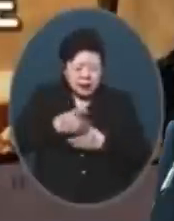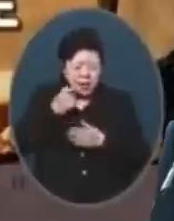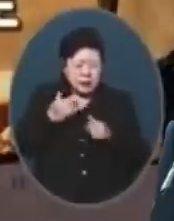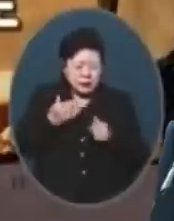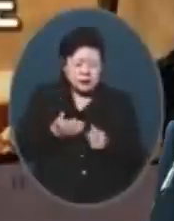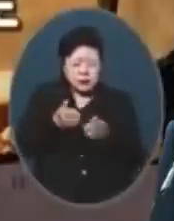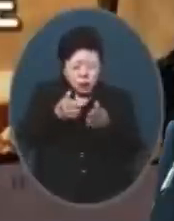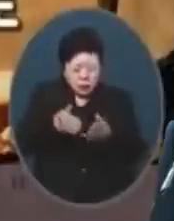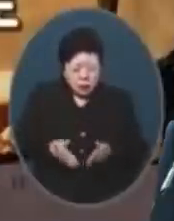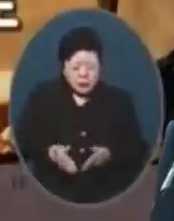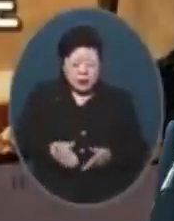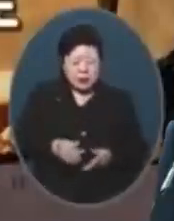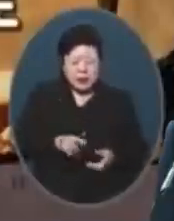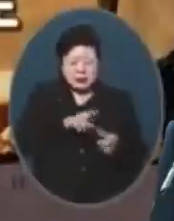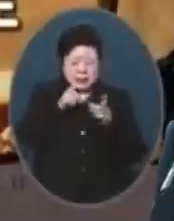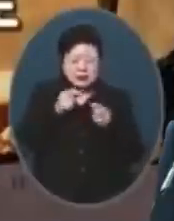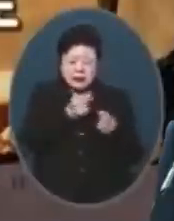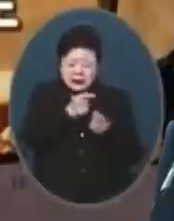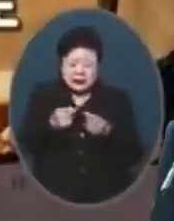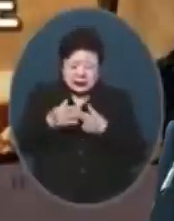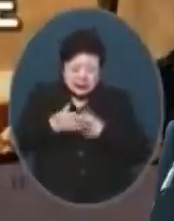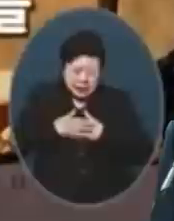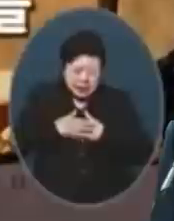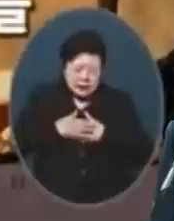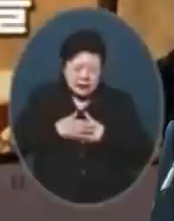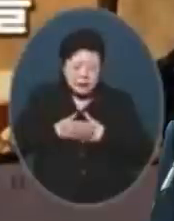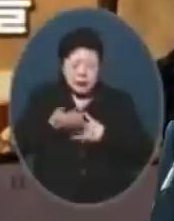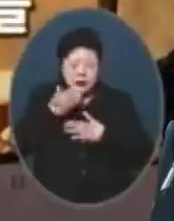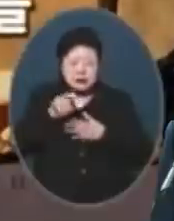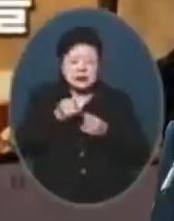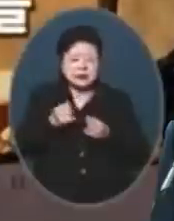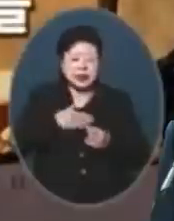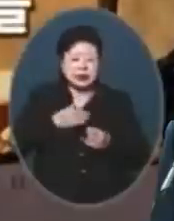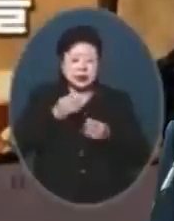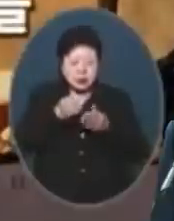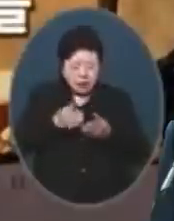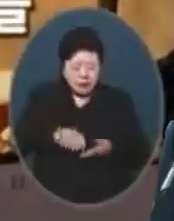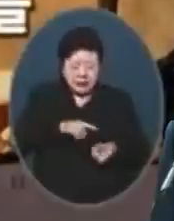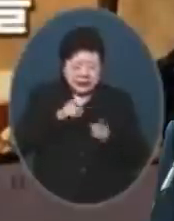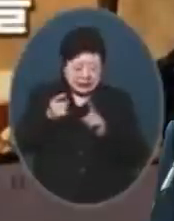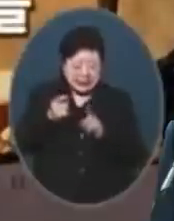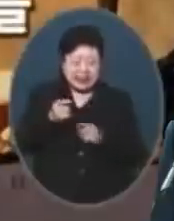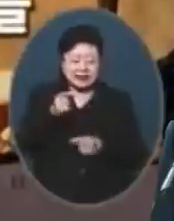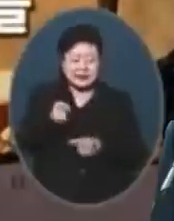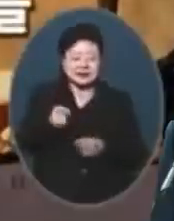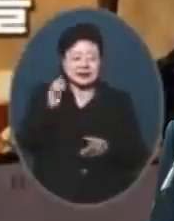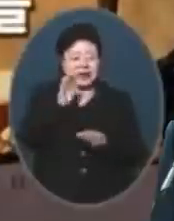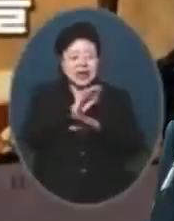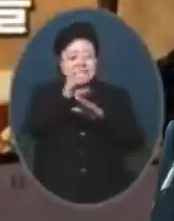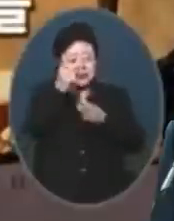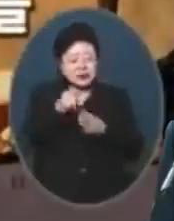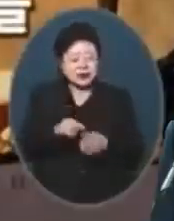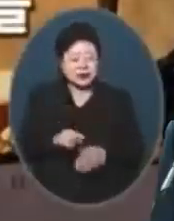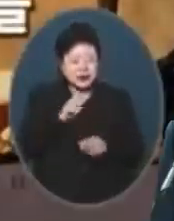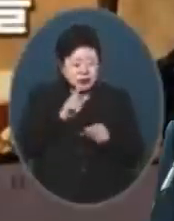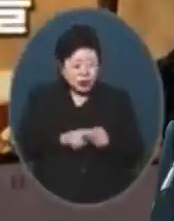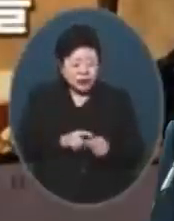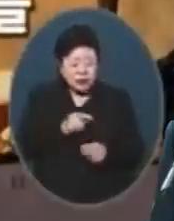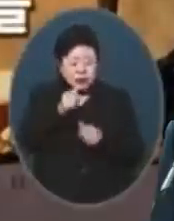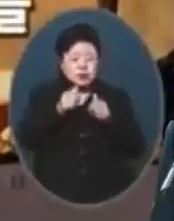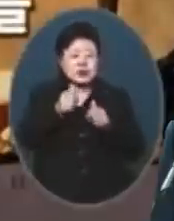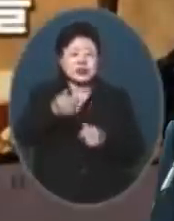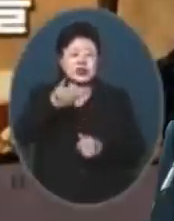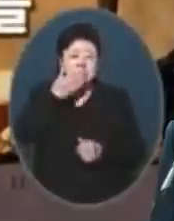보내심에 내가 아버지로 말미암아 사는 것 같이 나를 먹는 그 사람도 나로 말미암아 살리라. 이것은 하늘에서 내려온